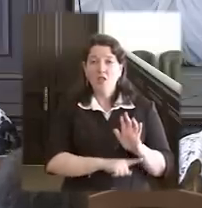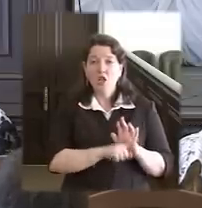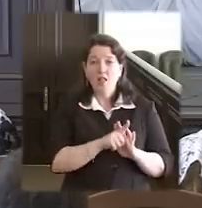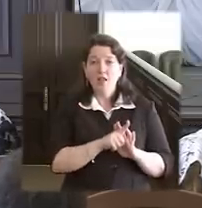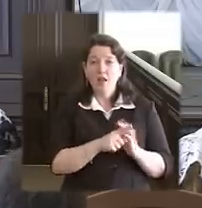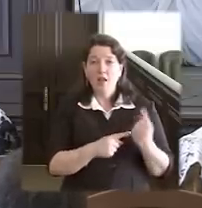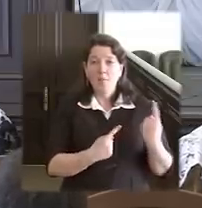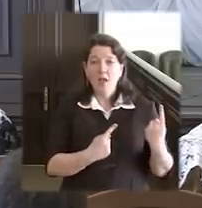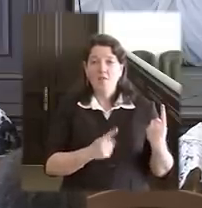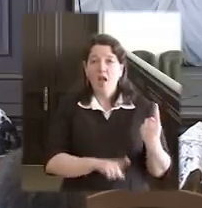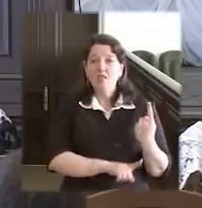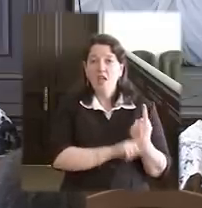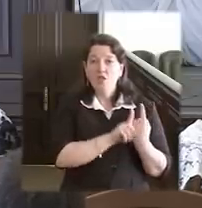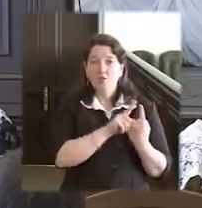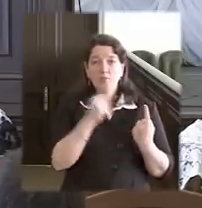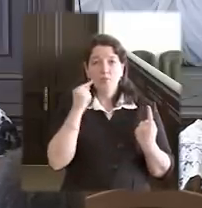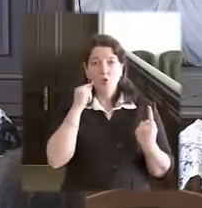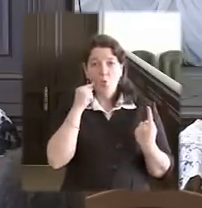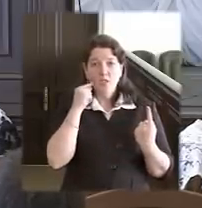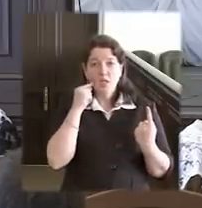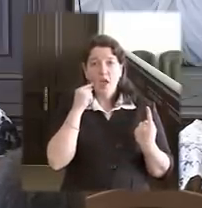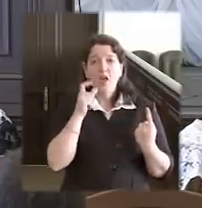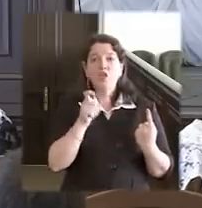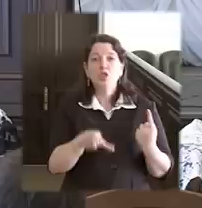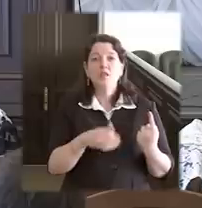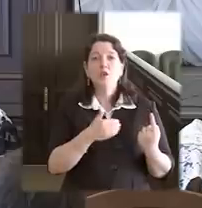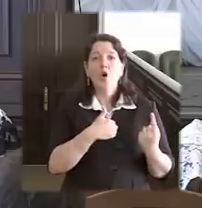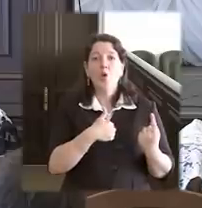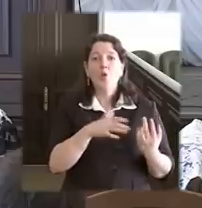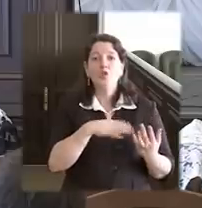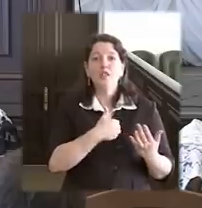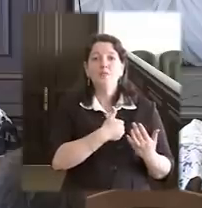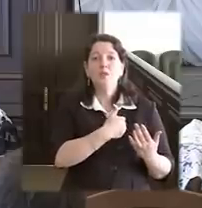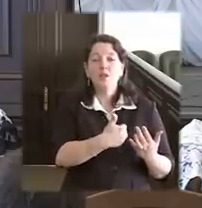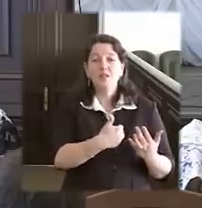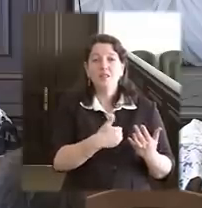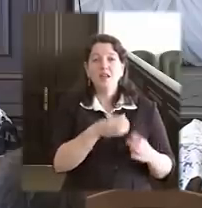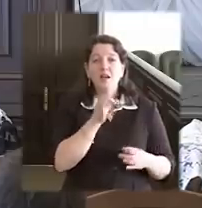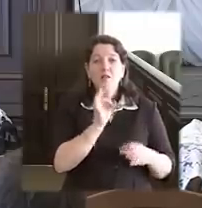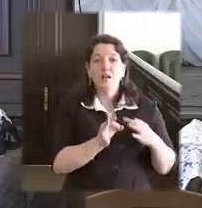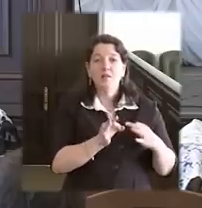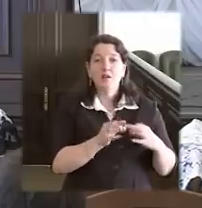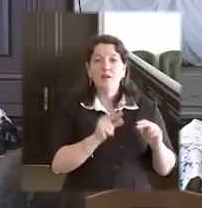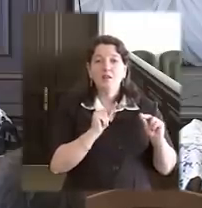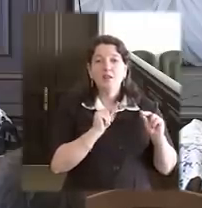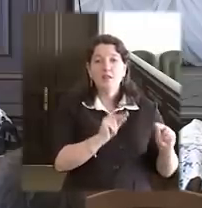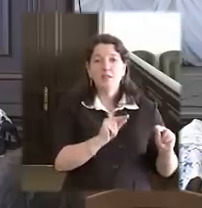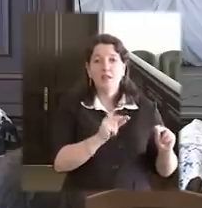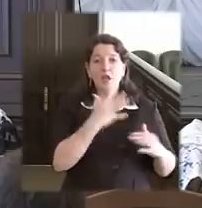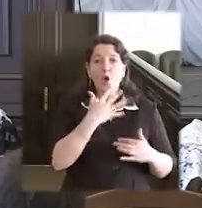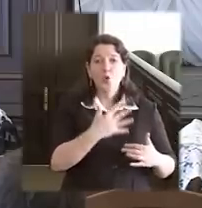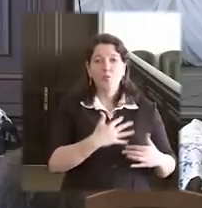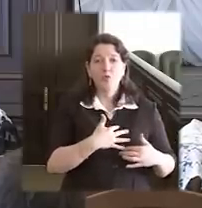Одно – начало совести, стремление к правде, ну, к истине, к любви. Ну, есть же